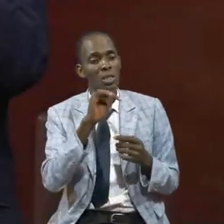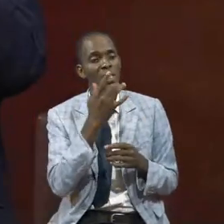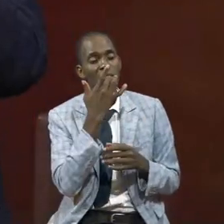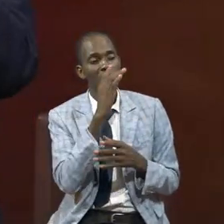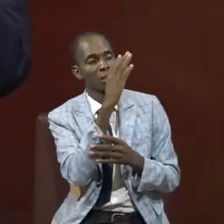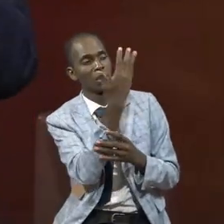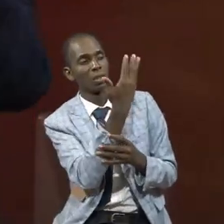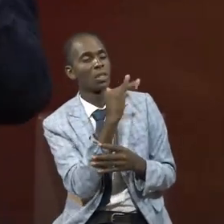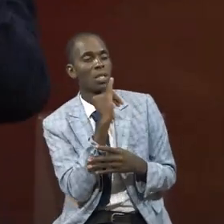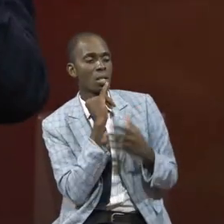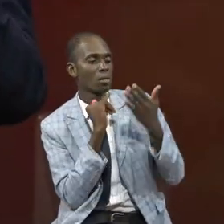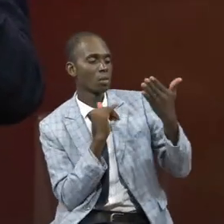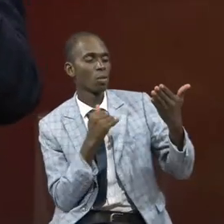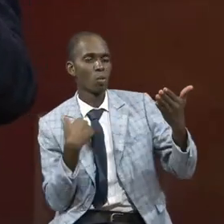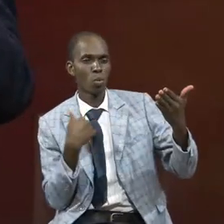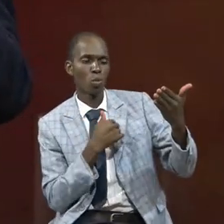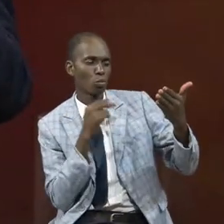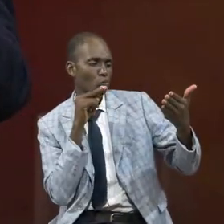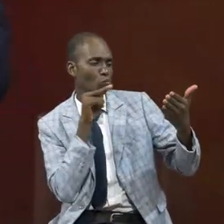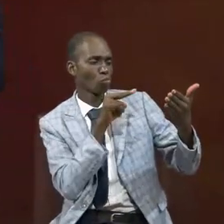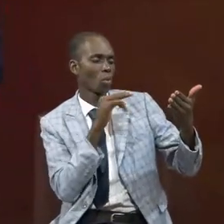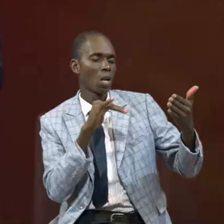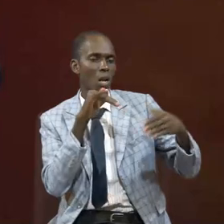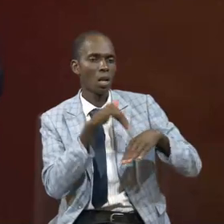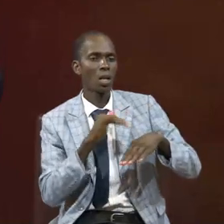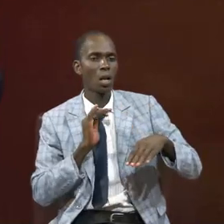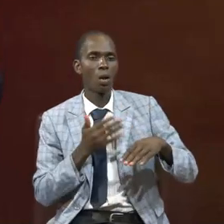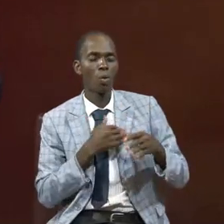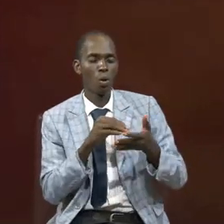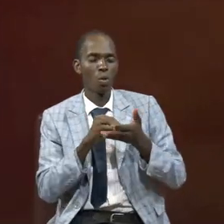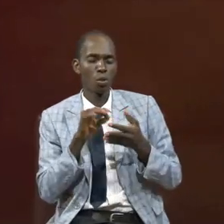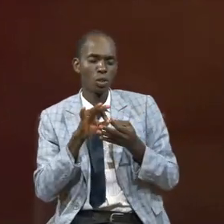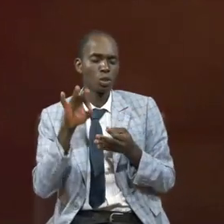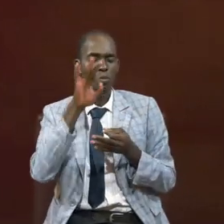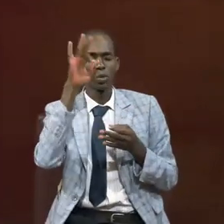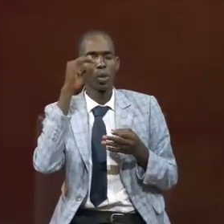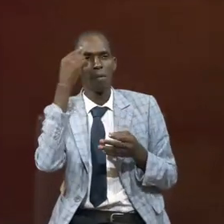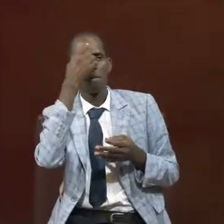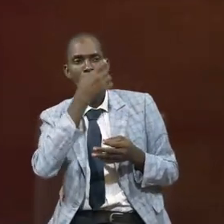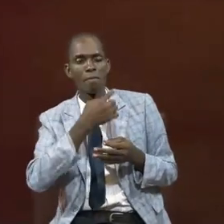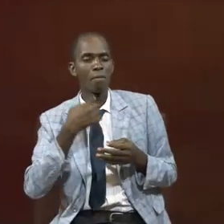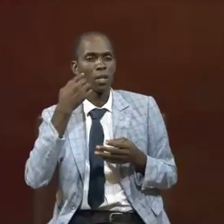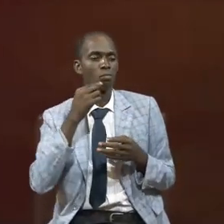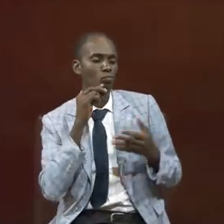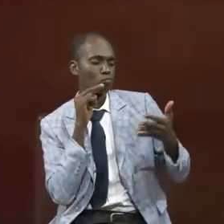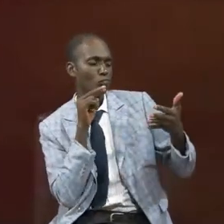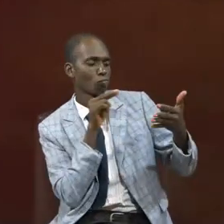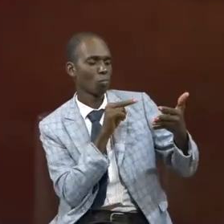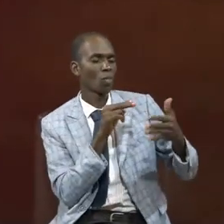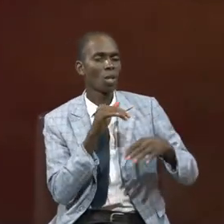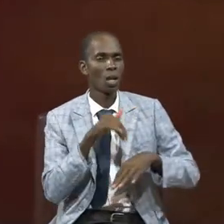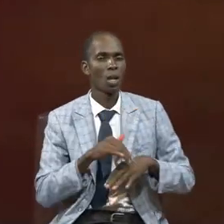Jacques 1, 23. Quand le miroir vient, nous voyons notre état spirituel, nous voyons notre visage, nous voyons notre vie